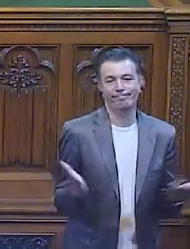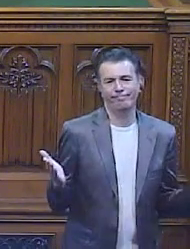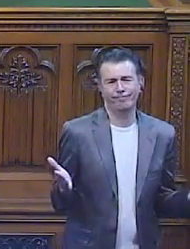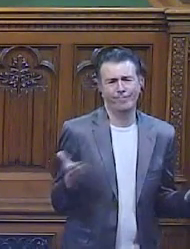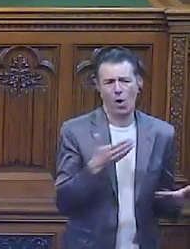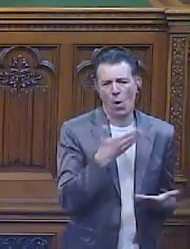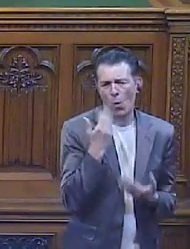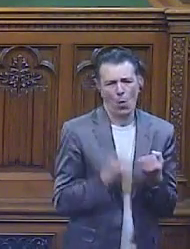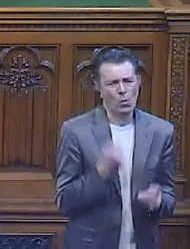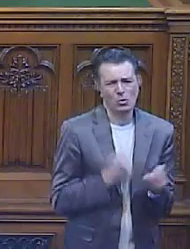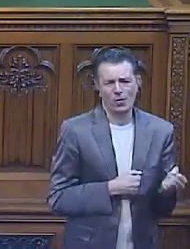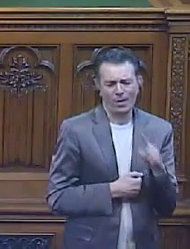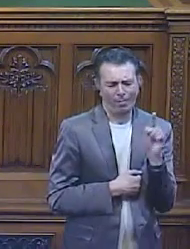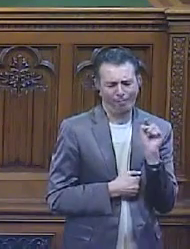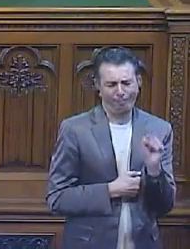erraten?